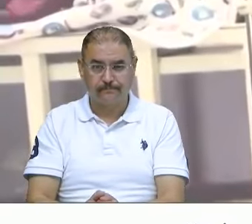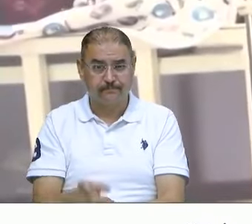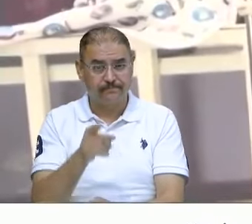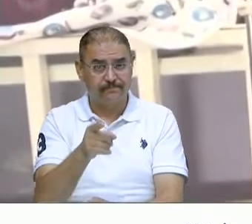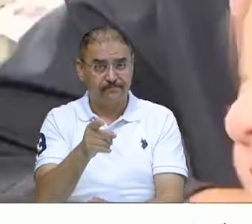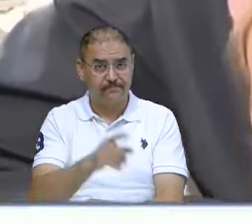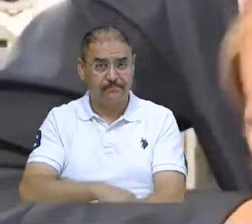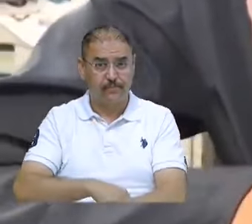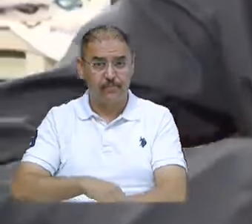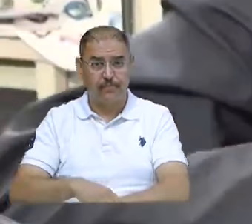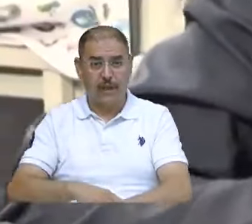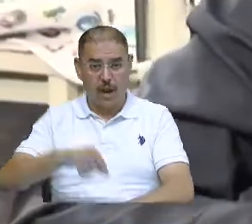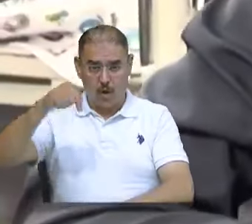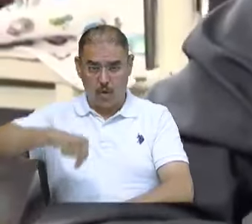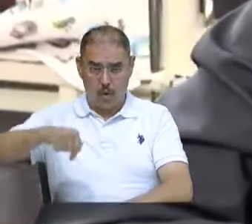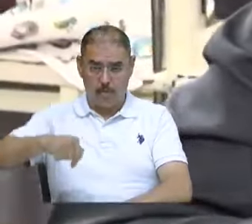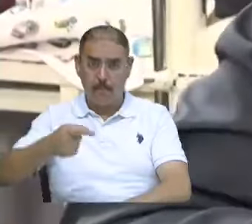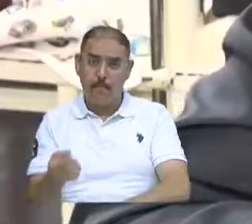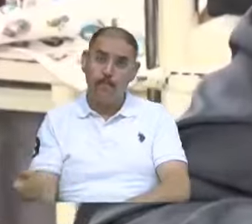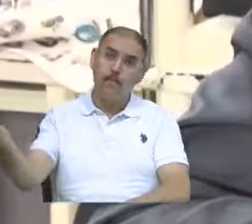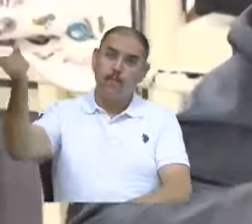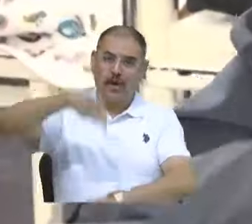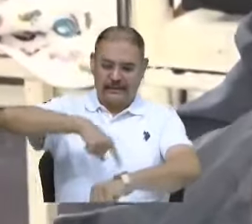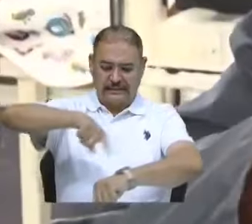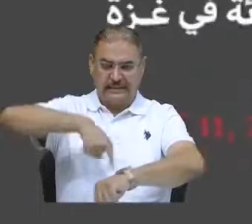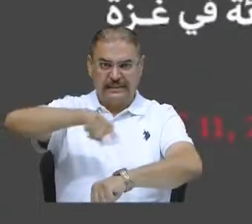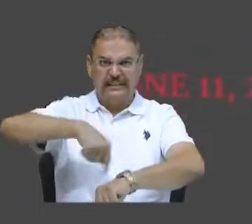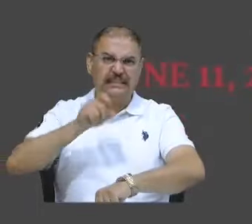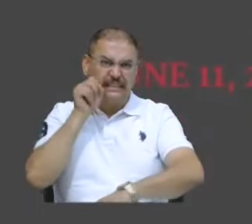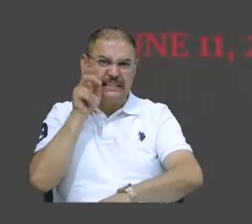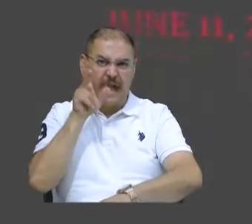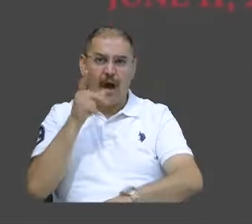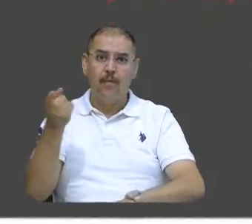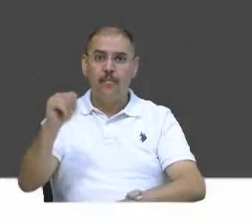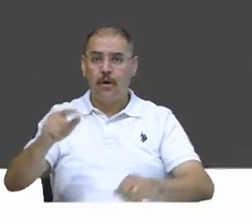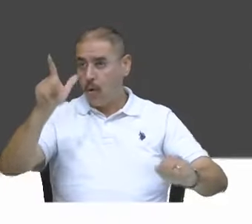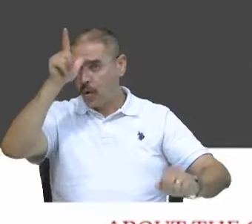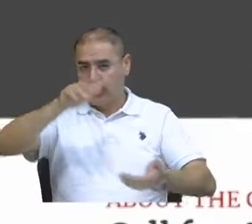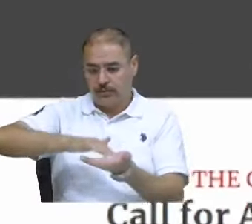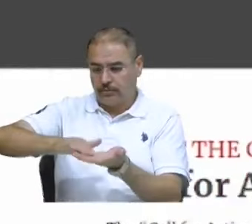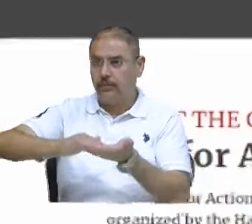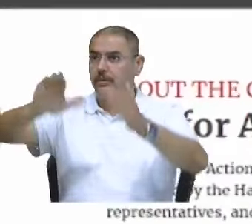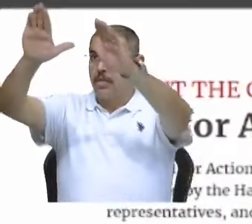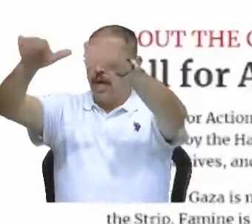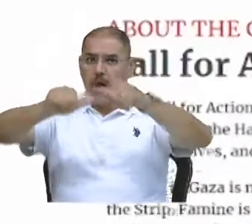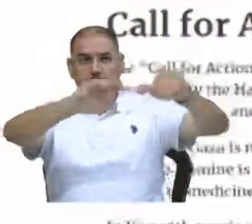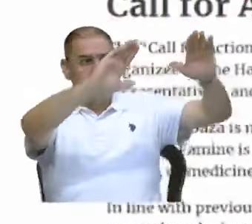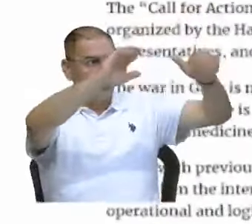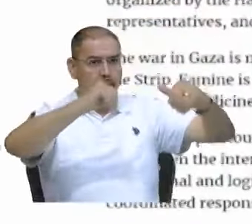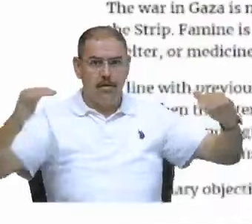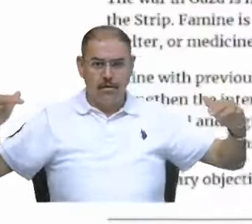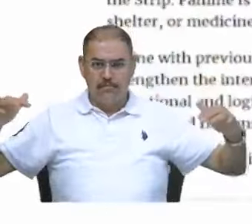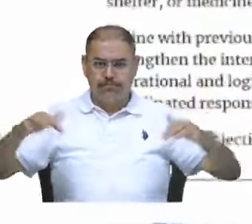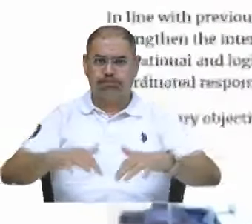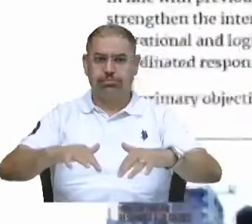ساعات قليله تفصلنا عن المؤتمر الانساني رفيع المستوى الذي يحتضنه الاردن لتعزيز الاستجابه الانسانيه في قطاع